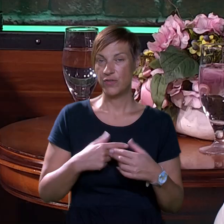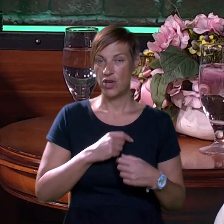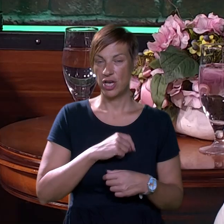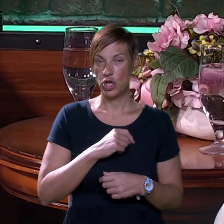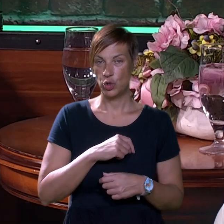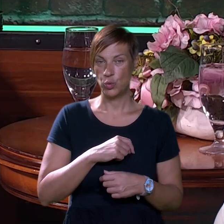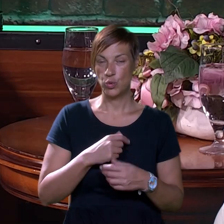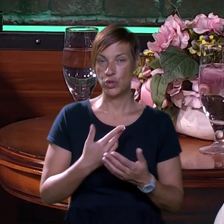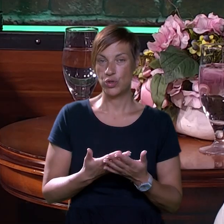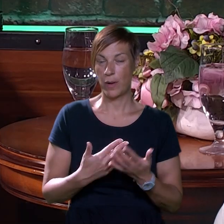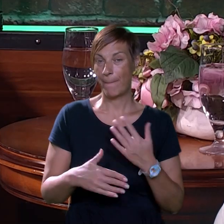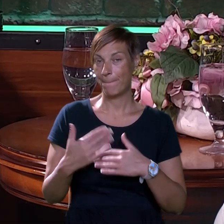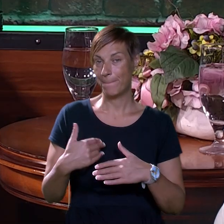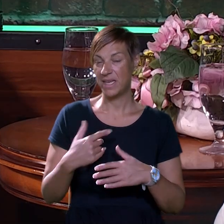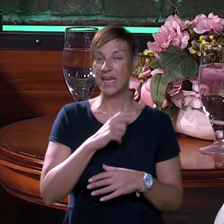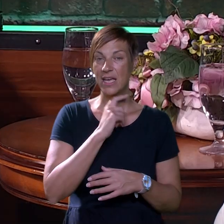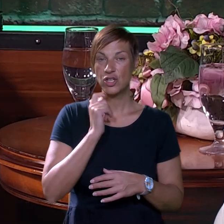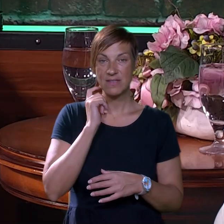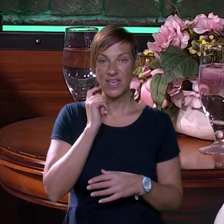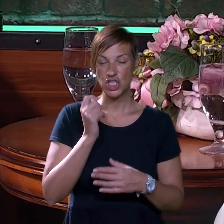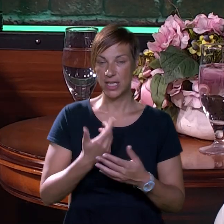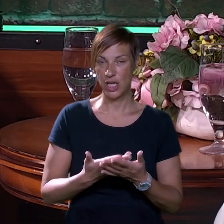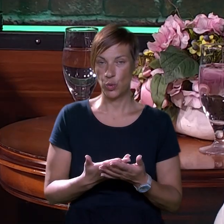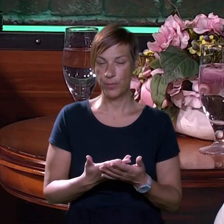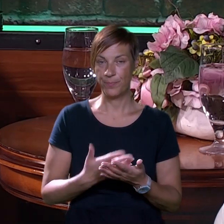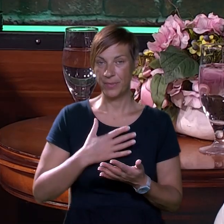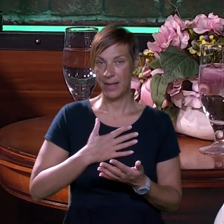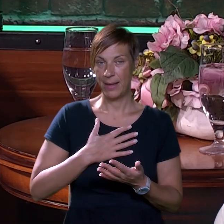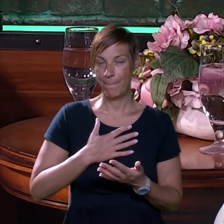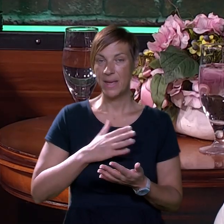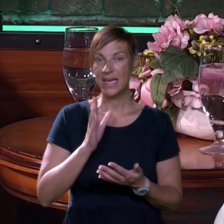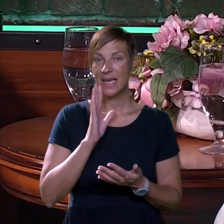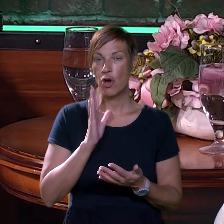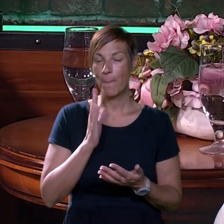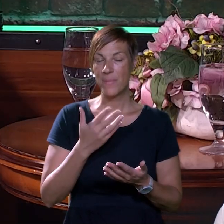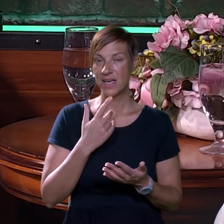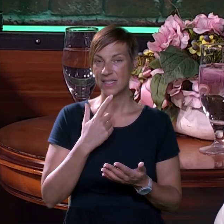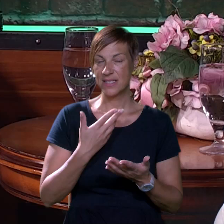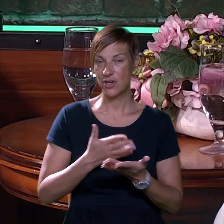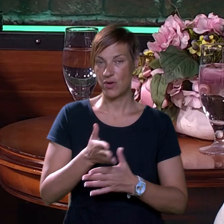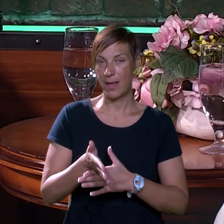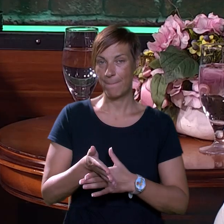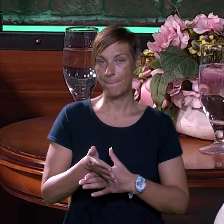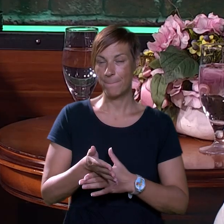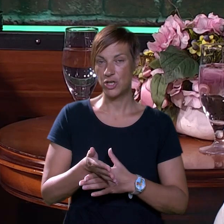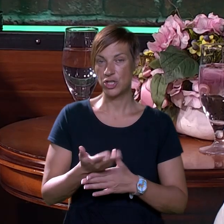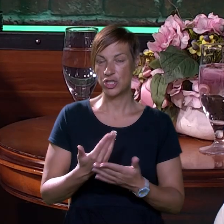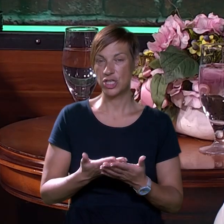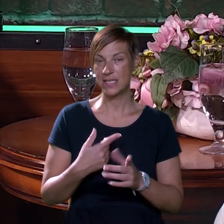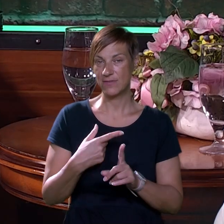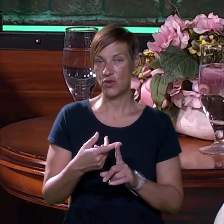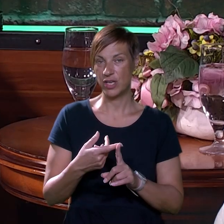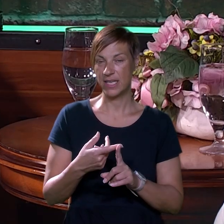svoju dušu možda prije nego svećeniku. Meni kao majci koja je prošla